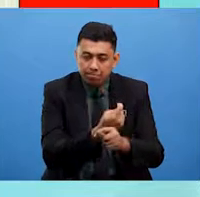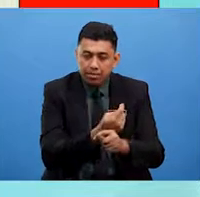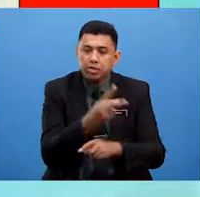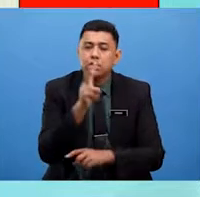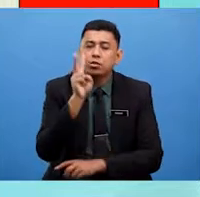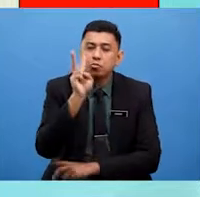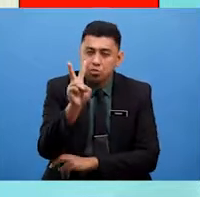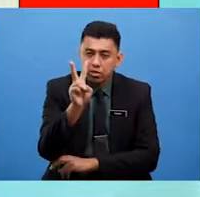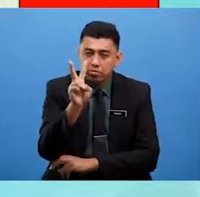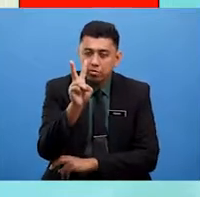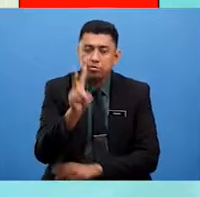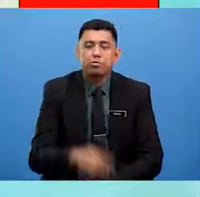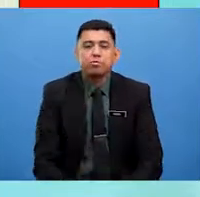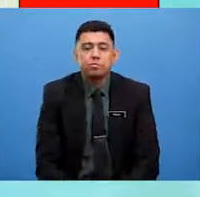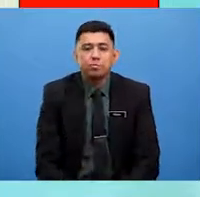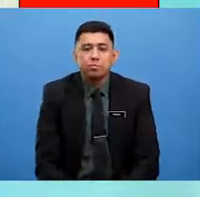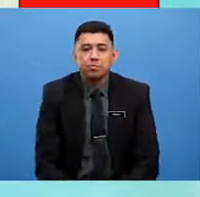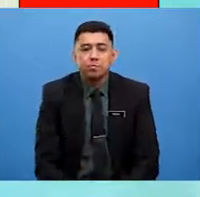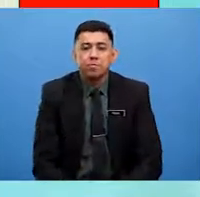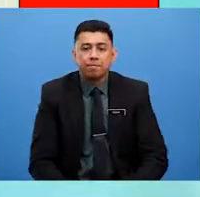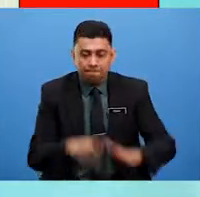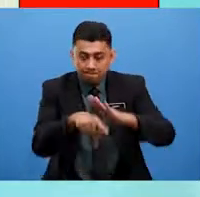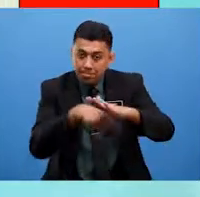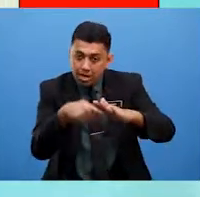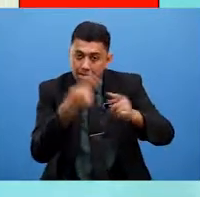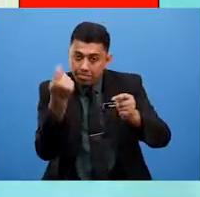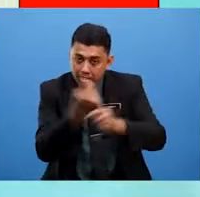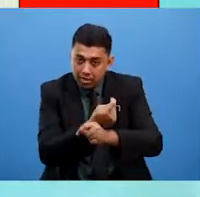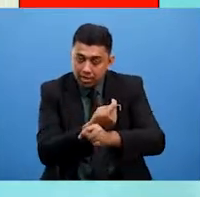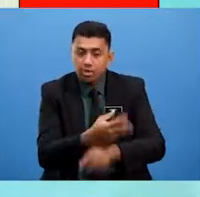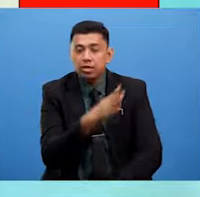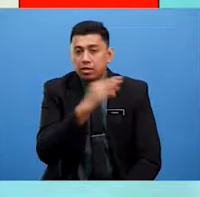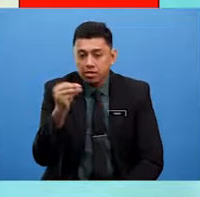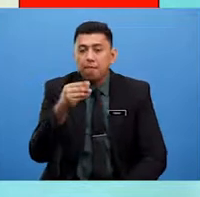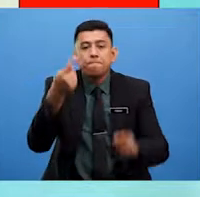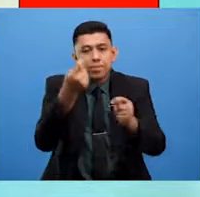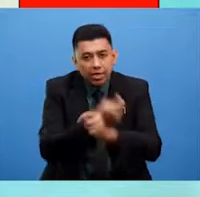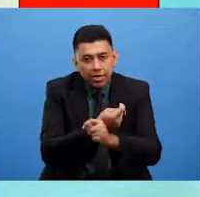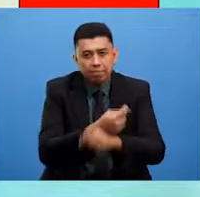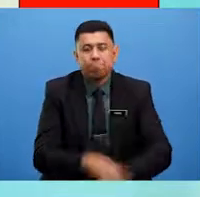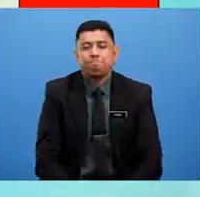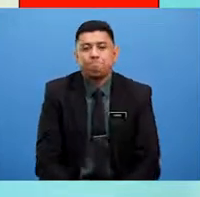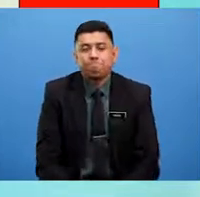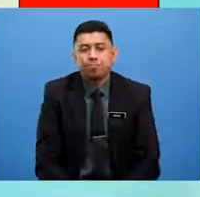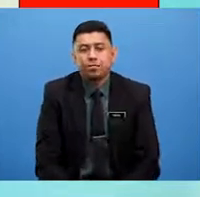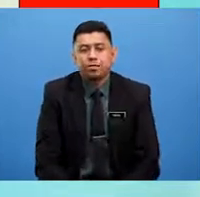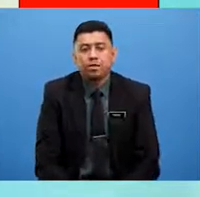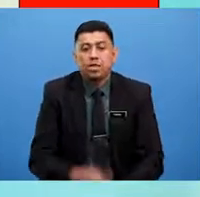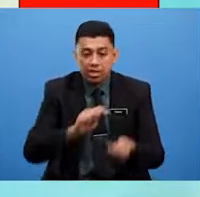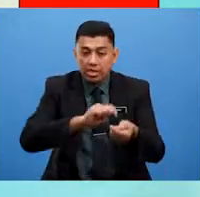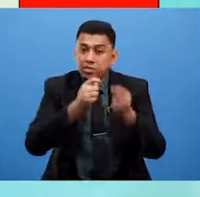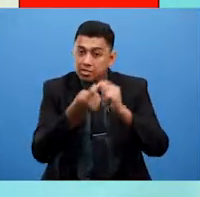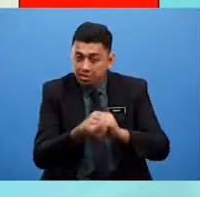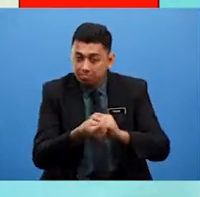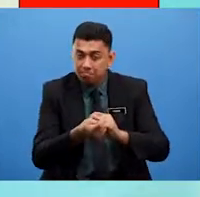dibahagikan kepada dua subfasa, iaitu pra-pertandingan dan pertandingan. Fasa transisi